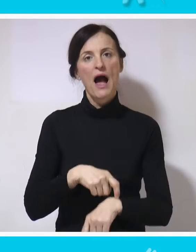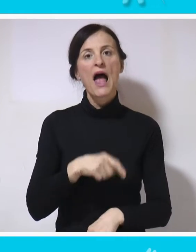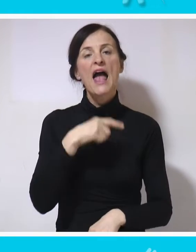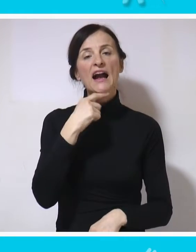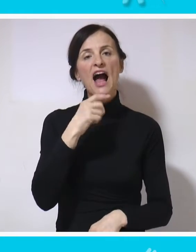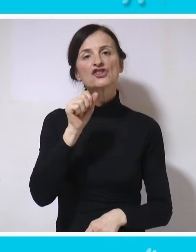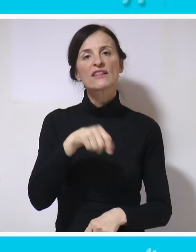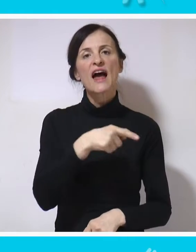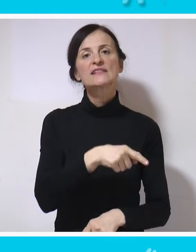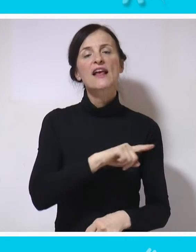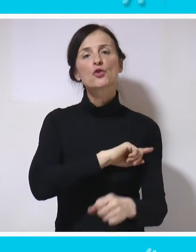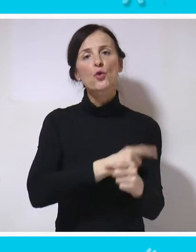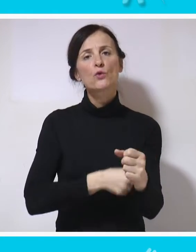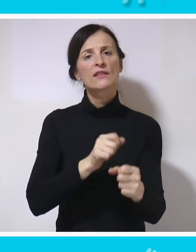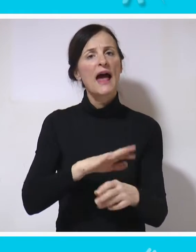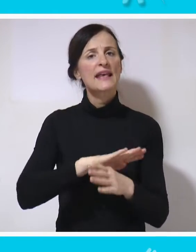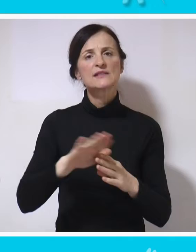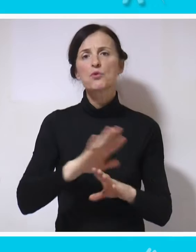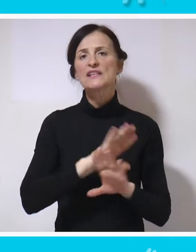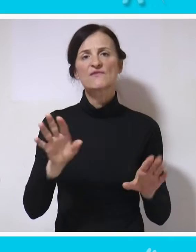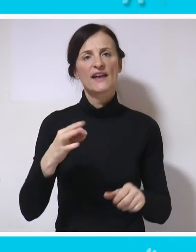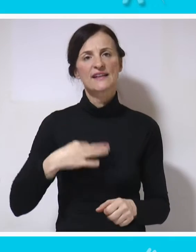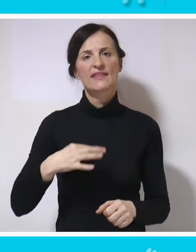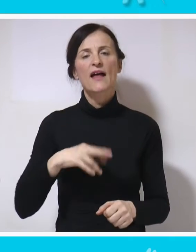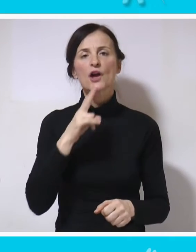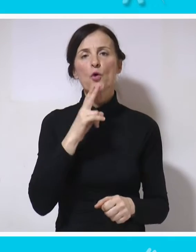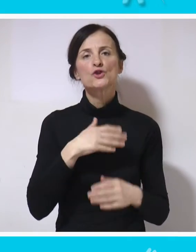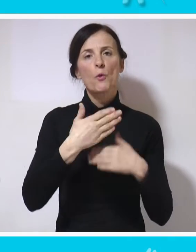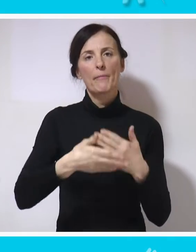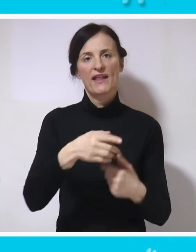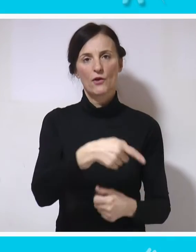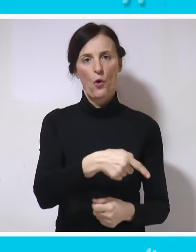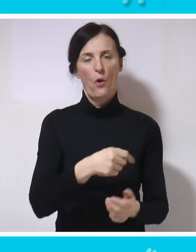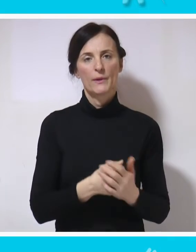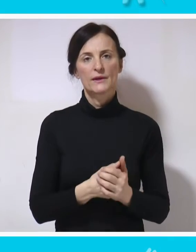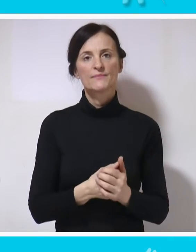satima i kaže da se trudi da ispuni sve zadatke koji su pred njom.